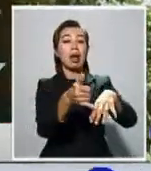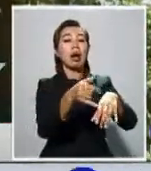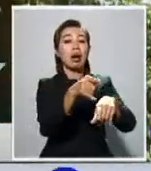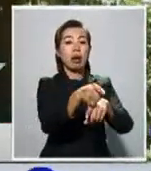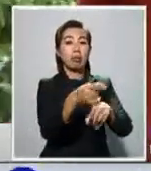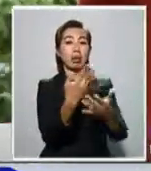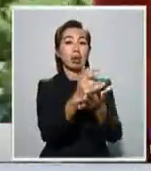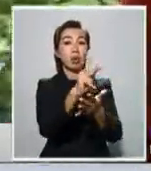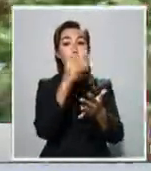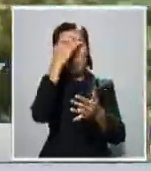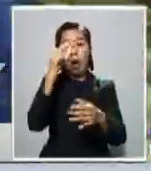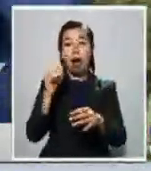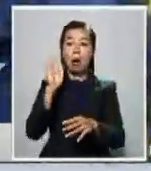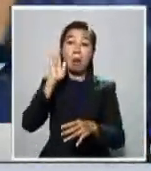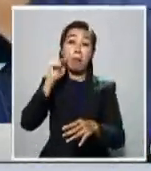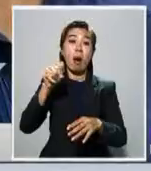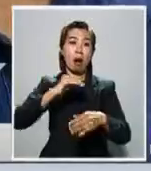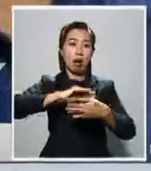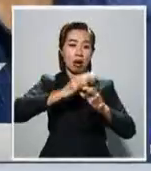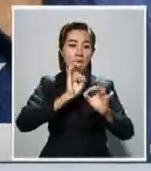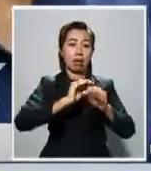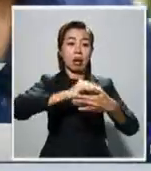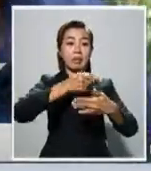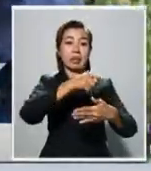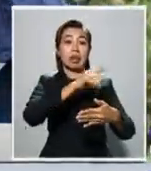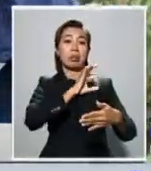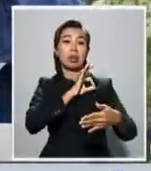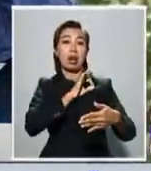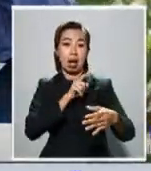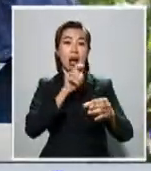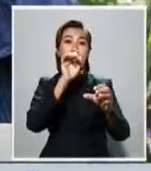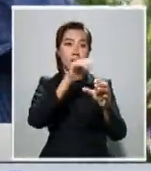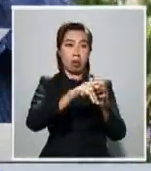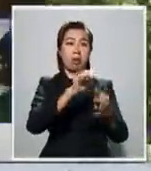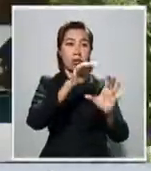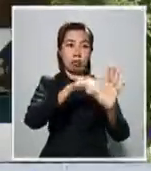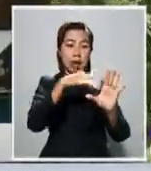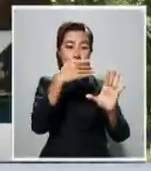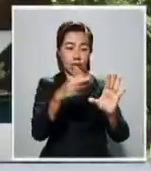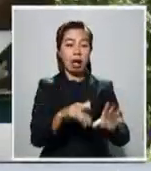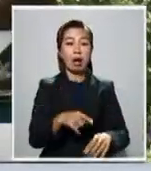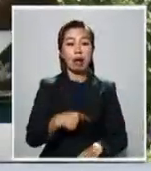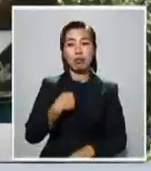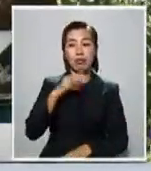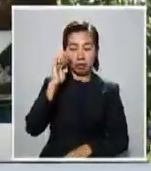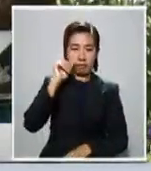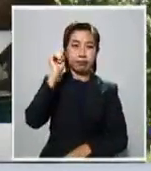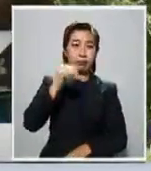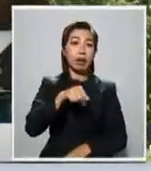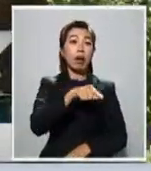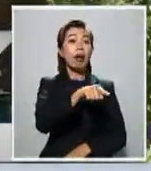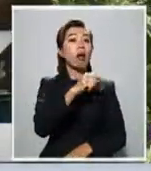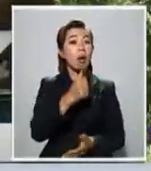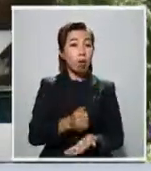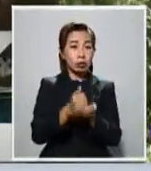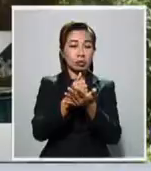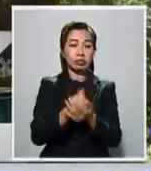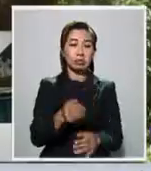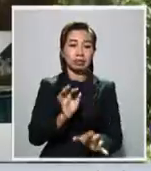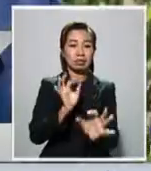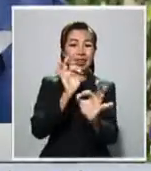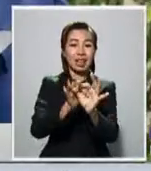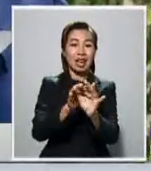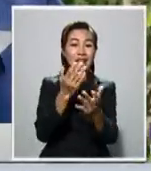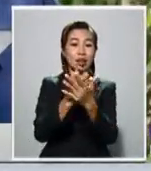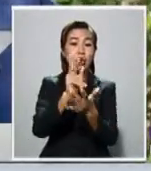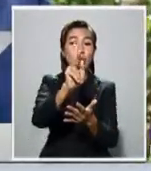ส. พ่อเป็นสมาชิกลูกค้าธกส.อยู่แล้ว ธกส.แล้วกู้มาให้ลูกทำเกษตรก็ได้ ค่ะ